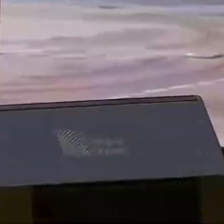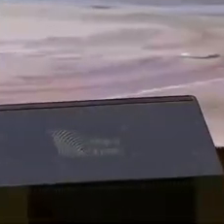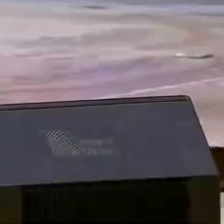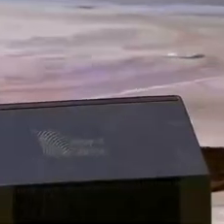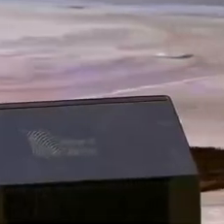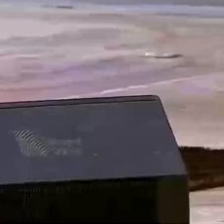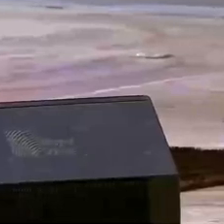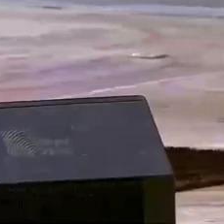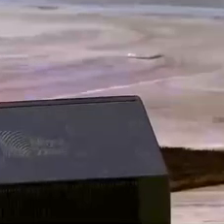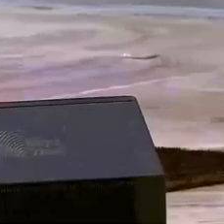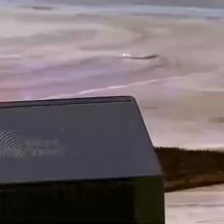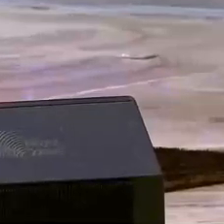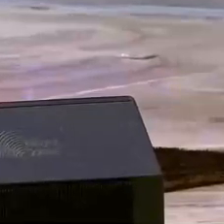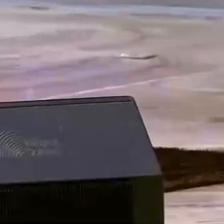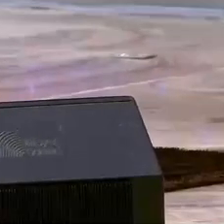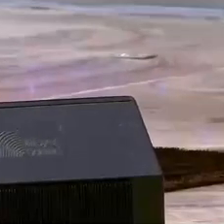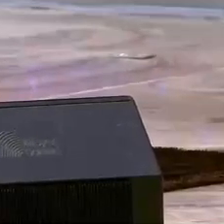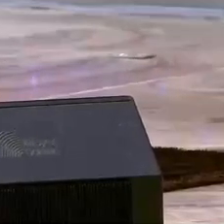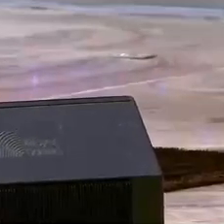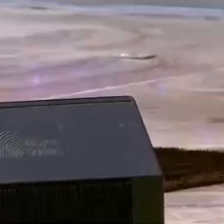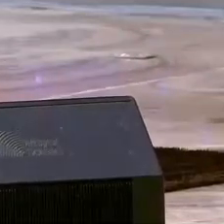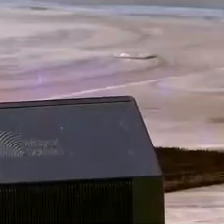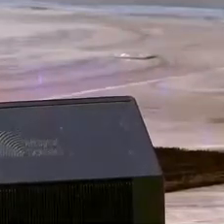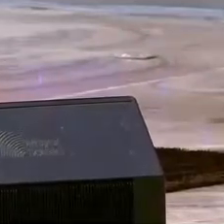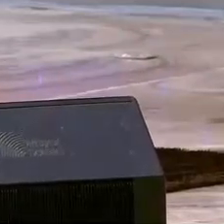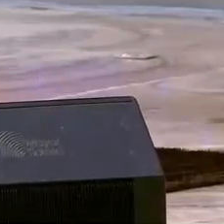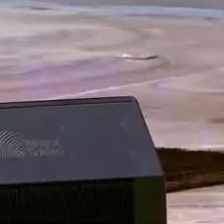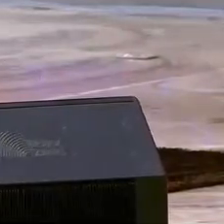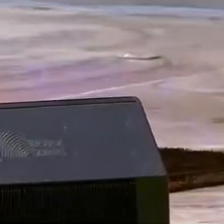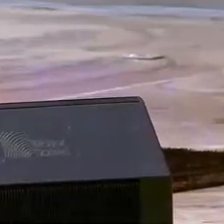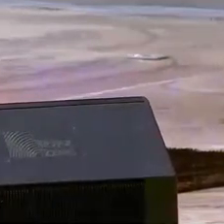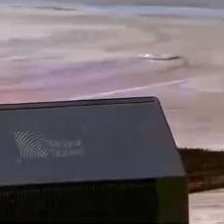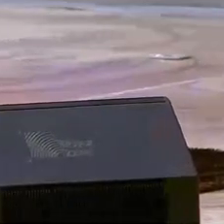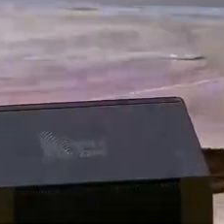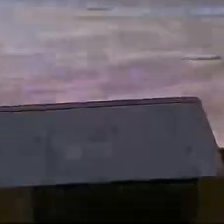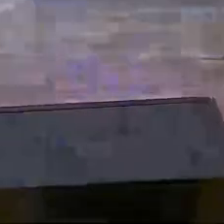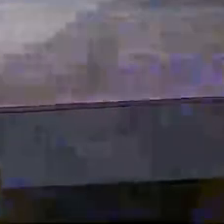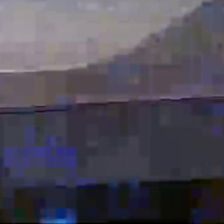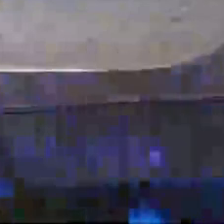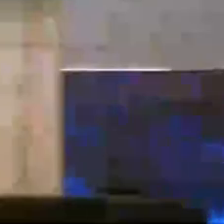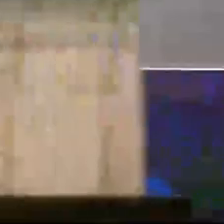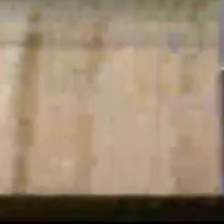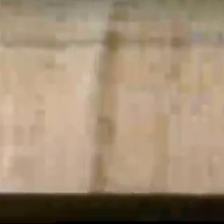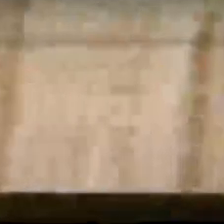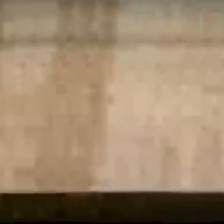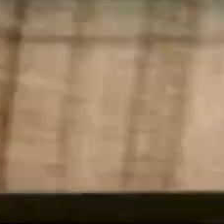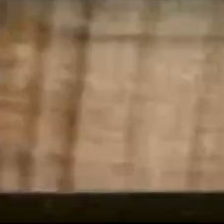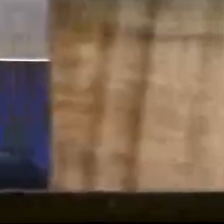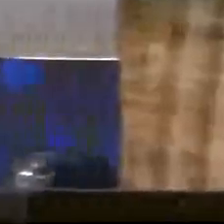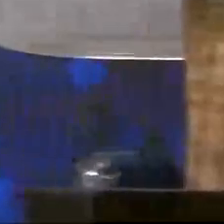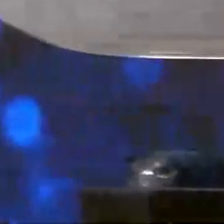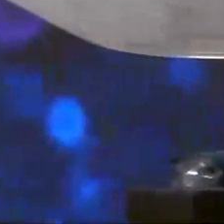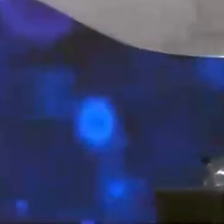vous devez servir, vous devez rechercher. Il y a des gens qui disent que ce que je fais maintenant, c'est tout ce que je peux